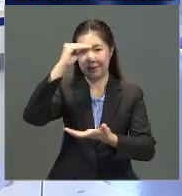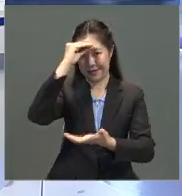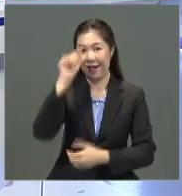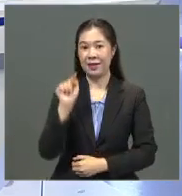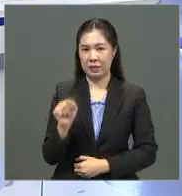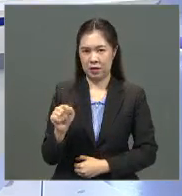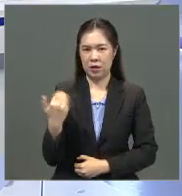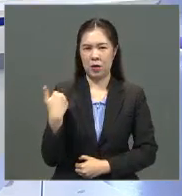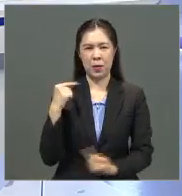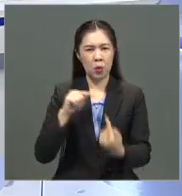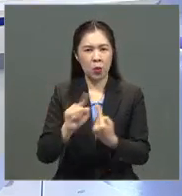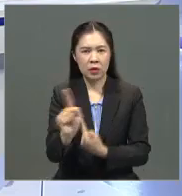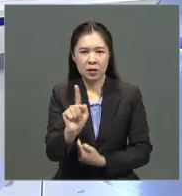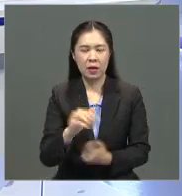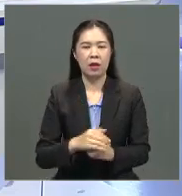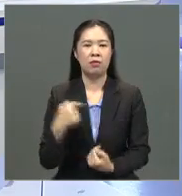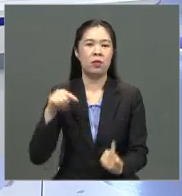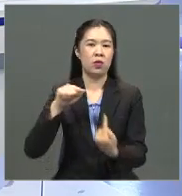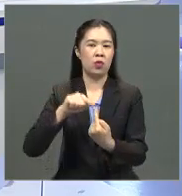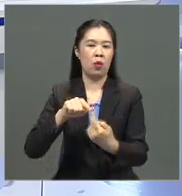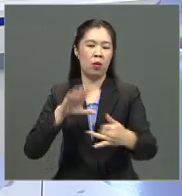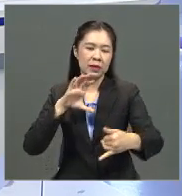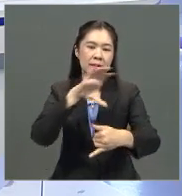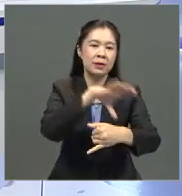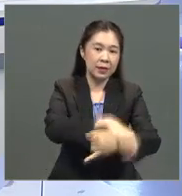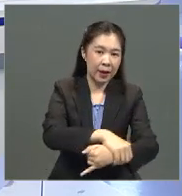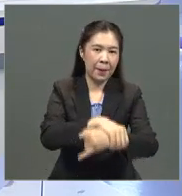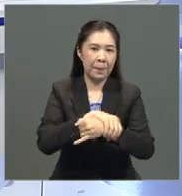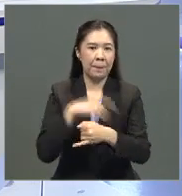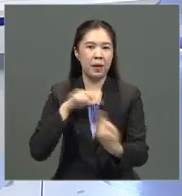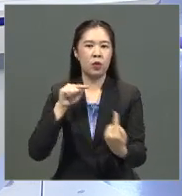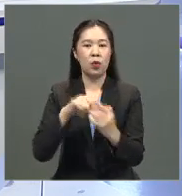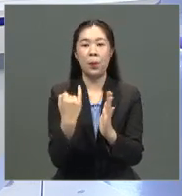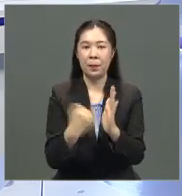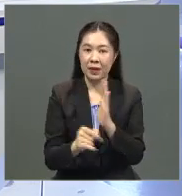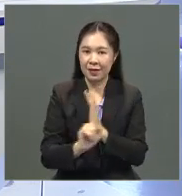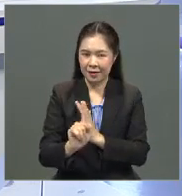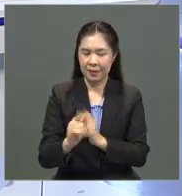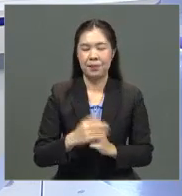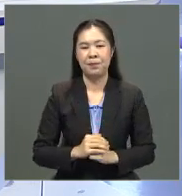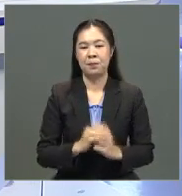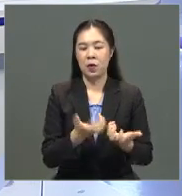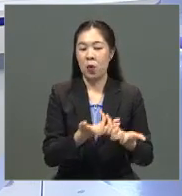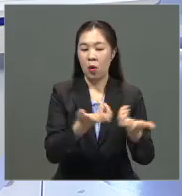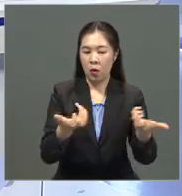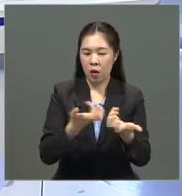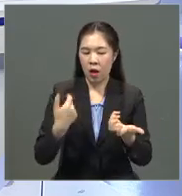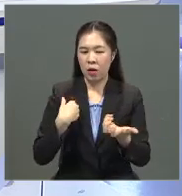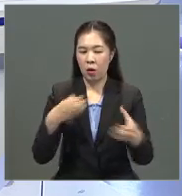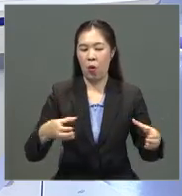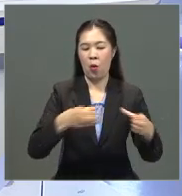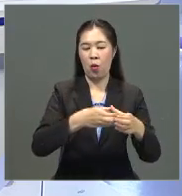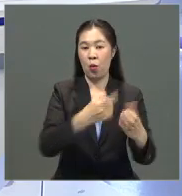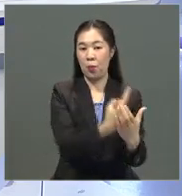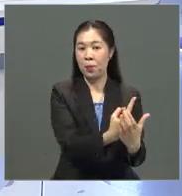ศึกษาแล้วก็ยังมีเรื่องของการเข้าไปจับกุมควบคุมตัวแล้วก็ดำเนินคดีต้องแยกก่อนนะคะว่าการควบคุมตัว